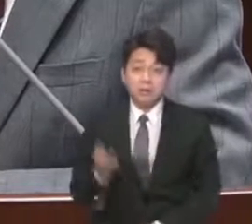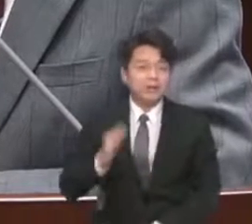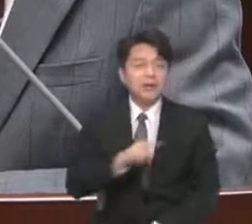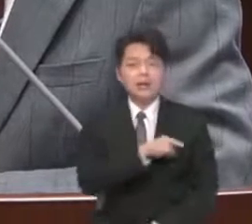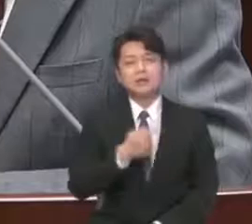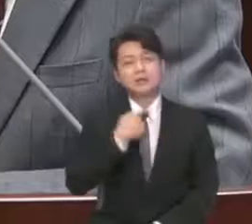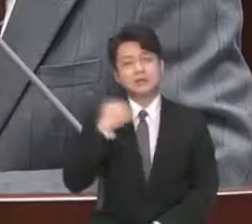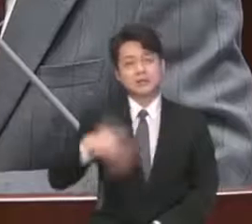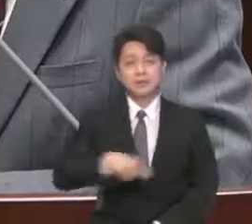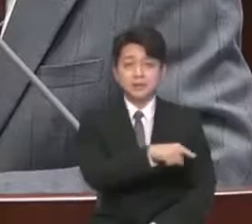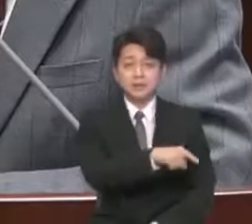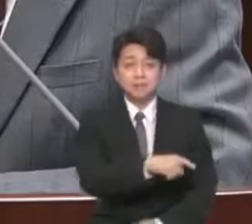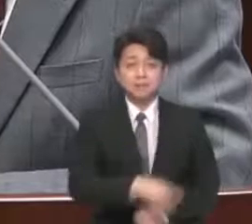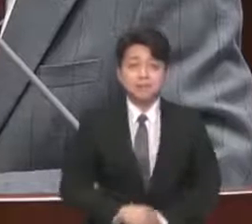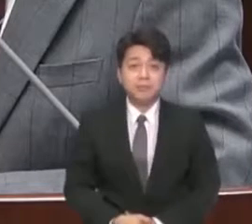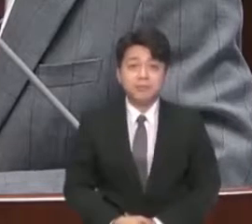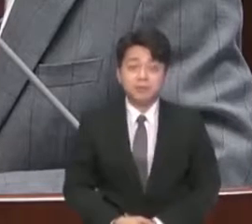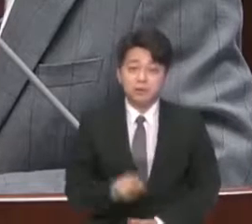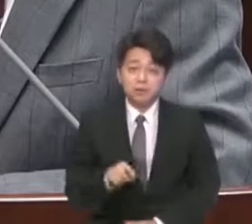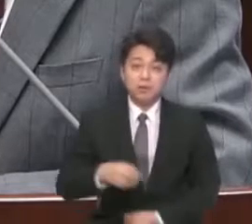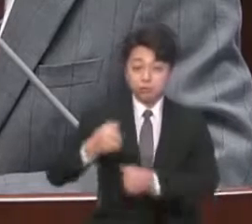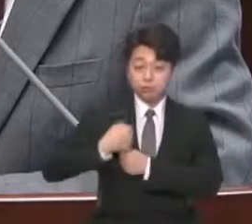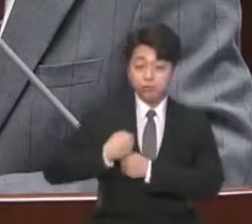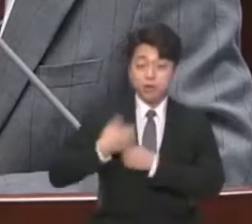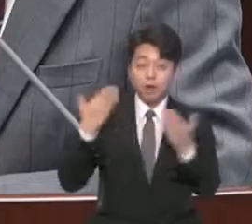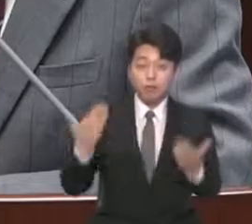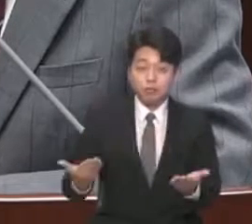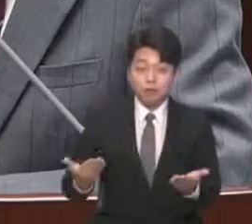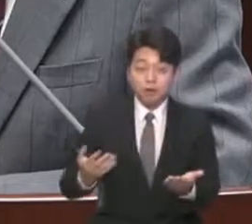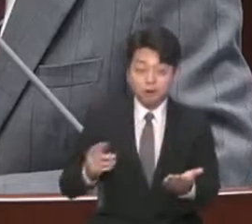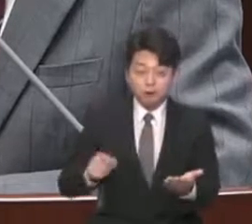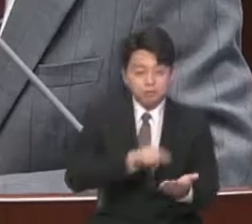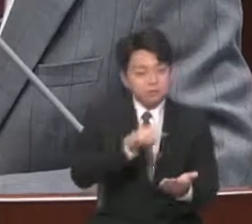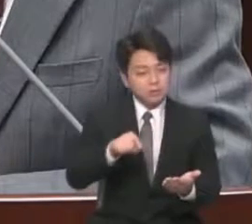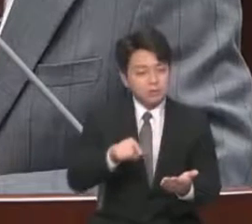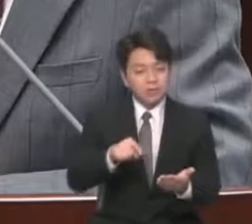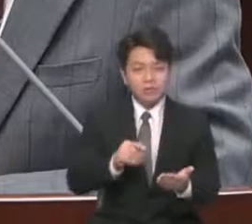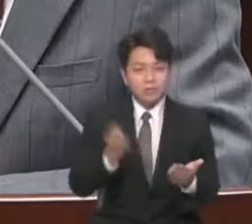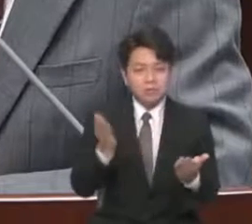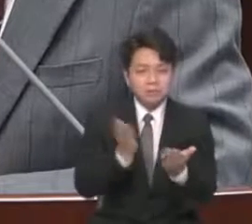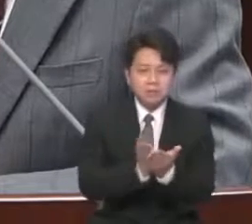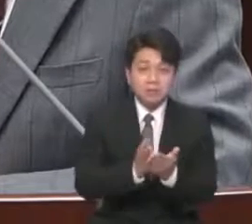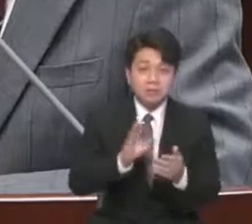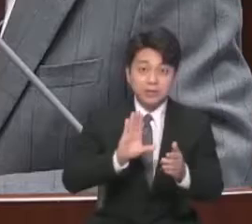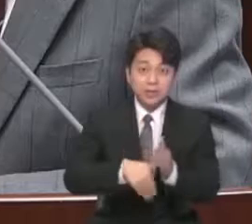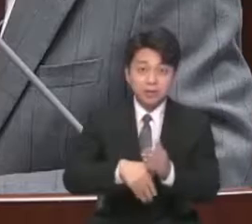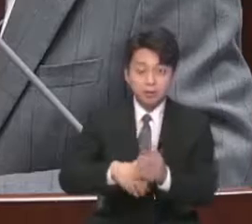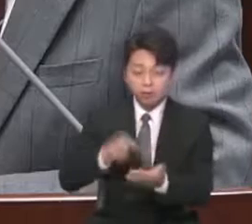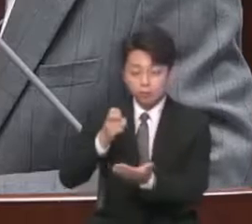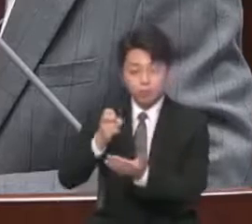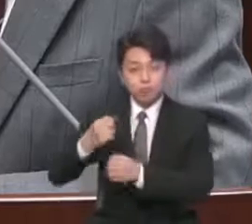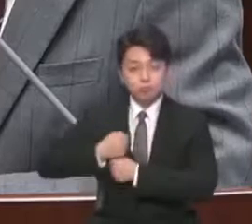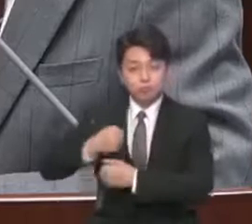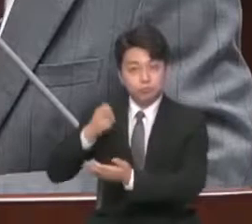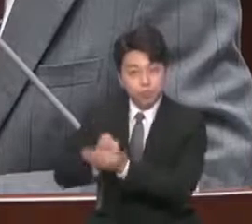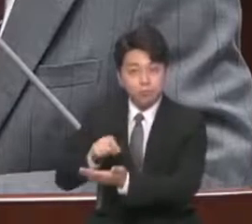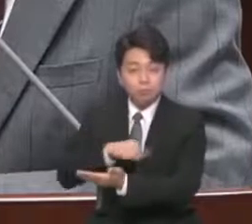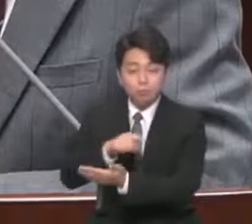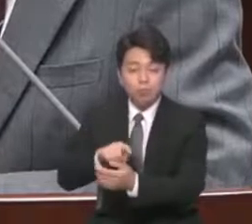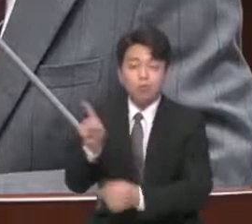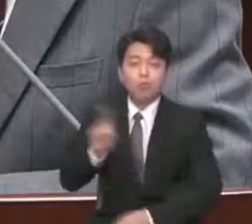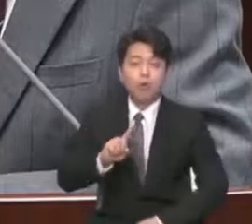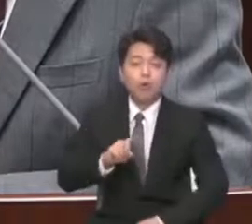휴가 규정을 어떤 걸 적용해야 되냐 추 장관님 측에서는 미군 그 카츄샤 그